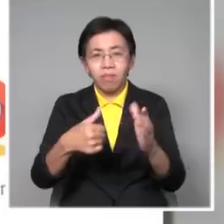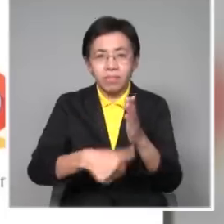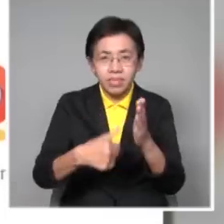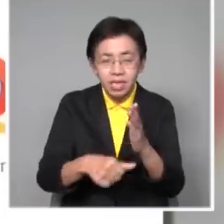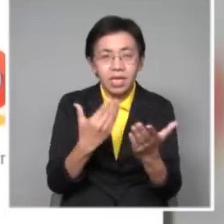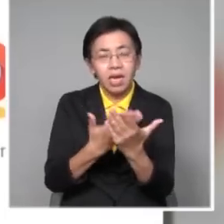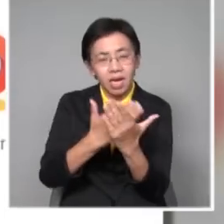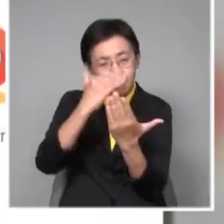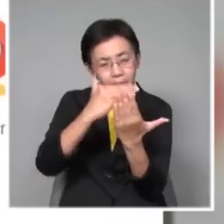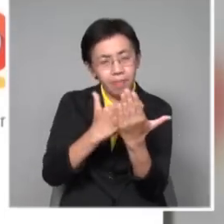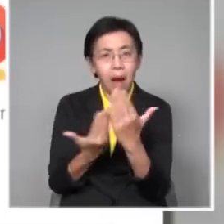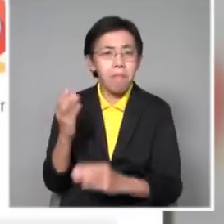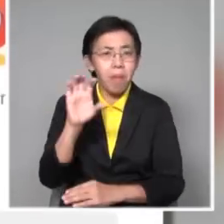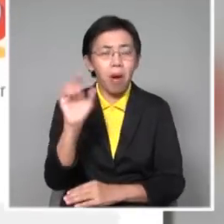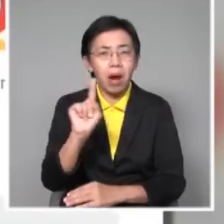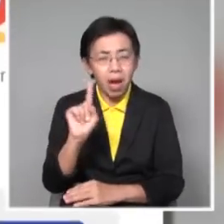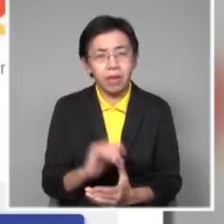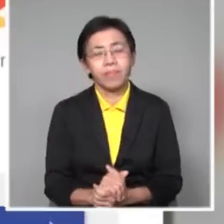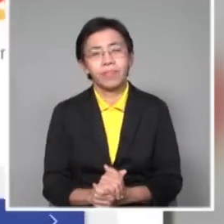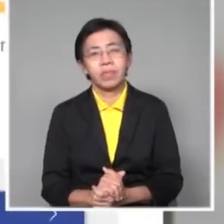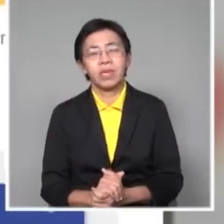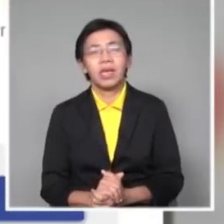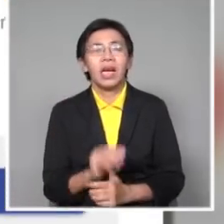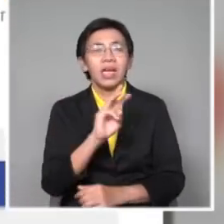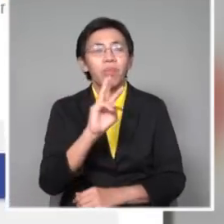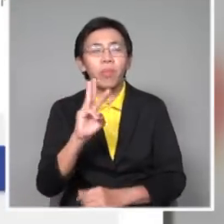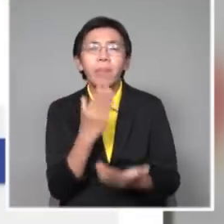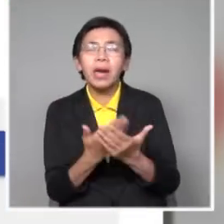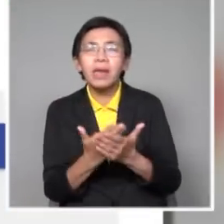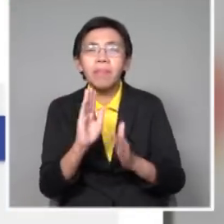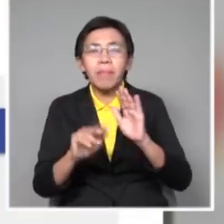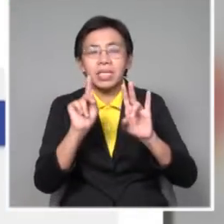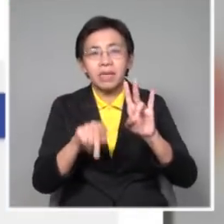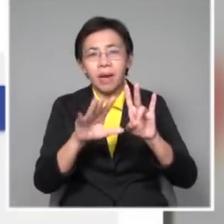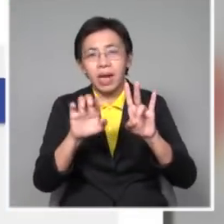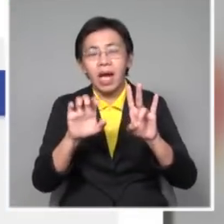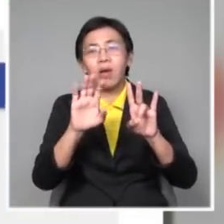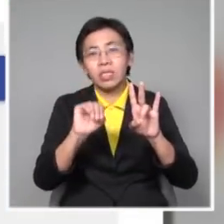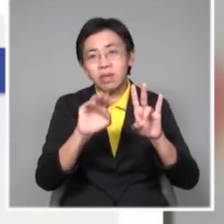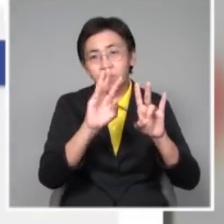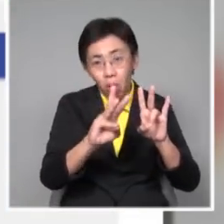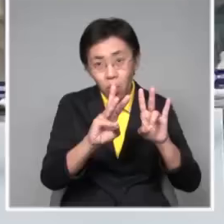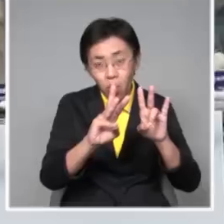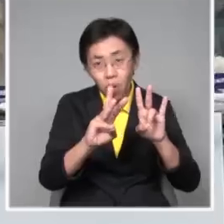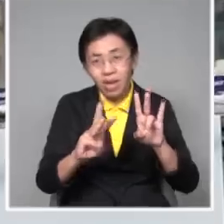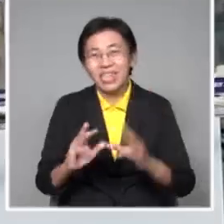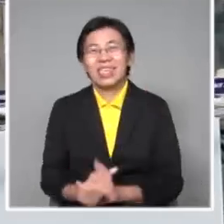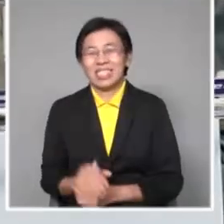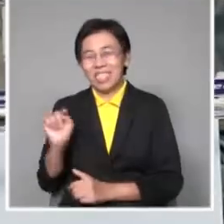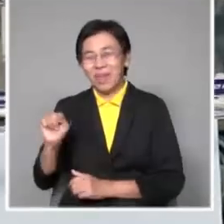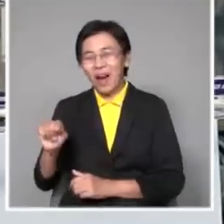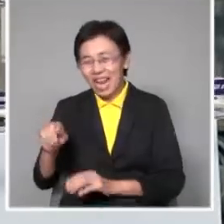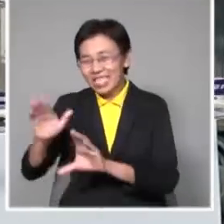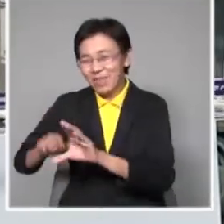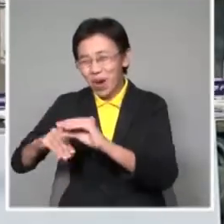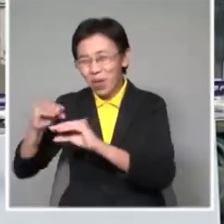ดราคามาโพสต์นะคะว่ากดในเว็บปกติราคาจะอยู่ที่ประมาณ 7,546 บาทแต่พอใช้สิทธิ์เราเที่ยวด้ว